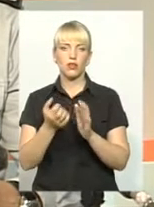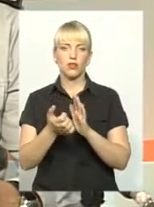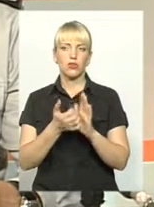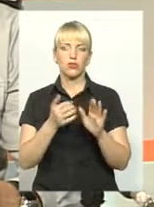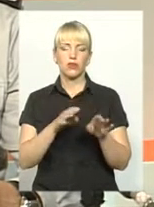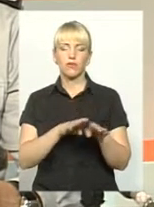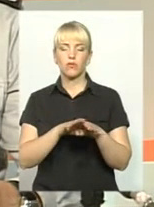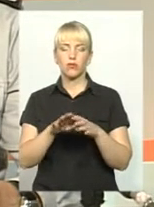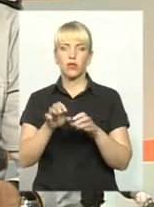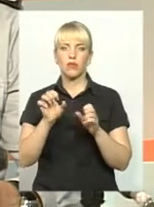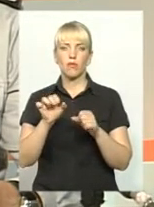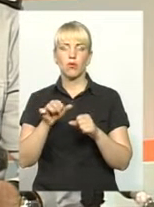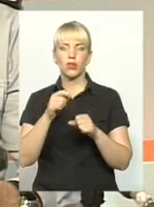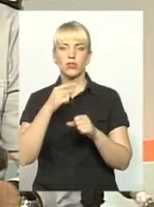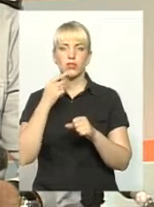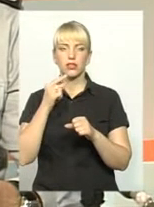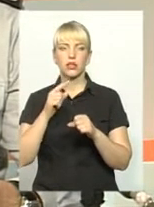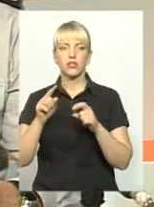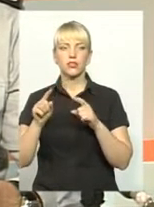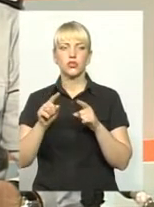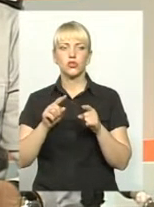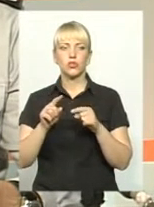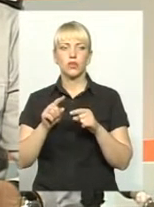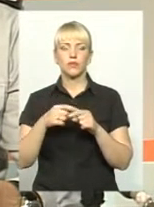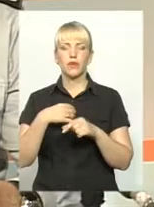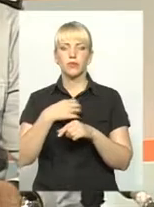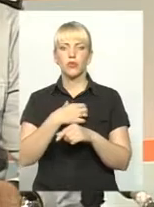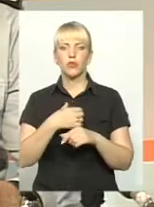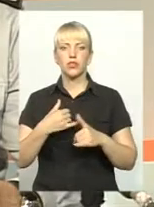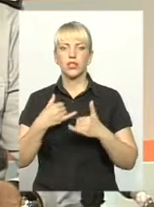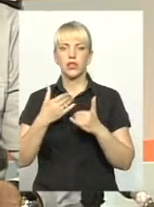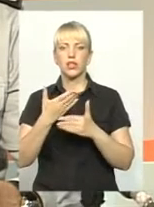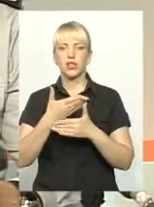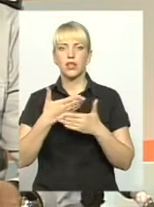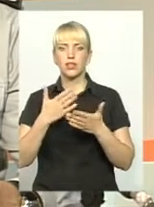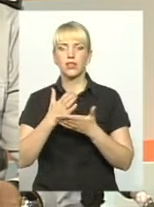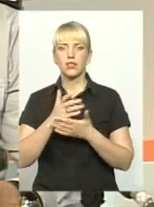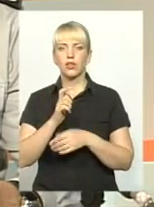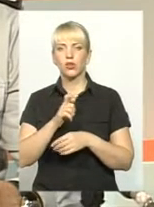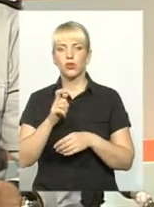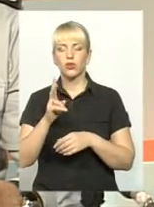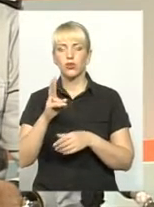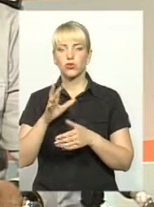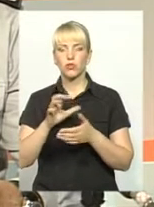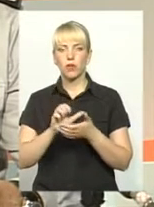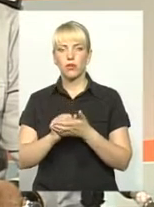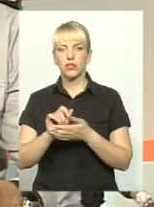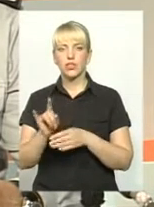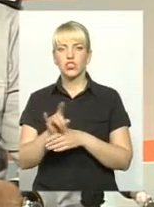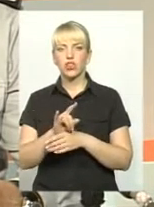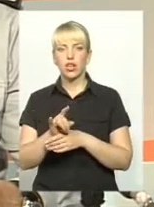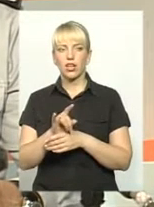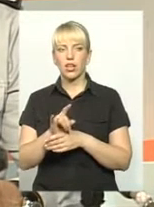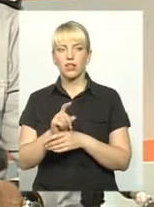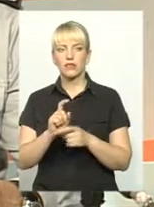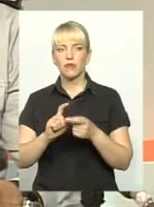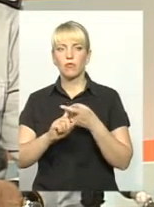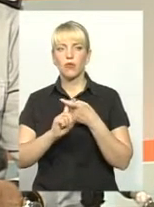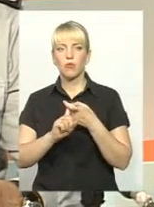І я можу сказати, що пріоритет для нас є ті люди, які займаються шахрайствами, пов'язані